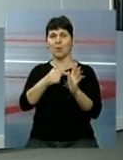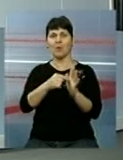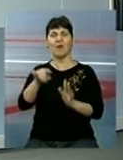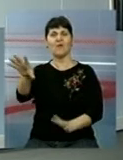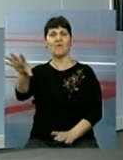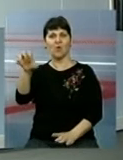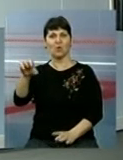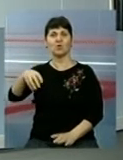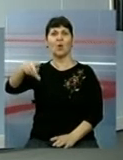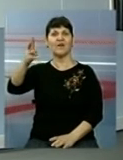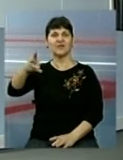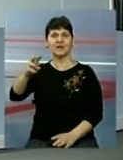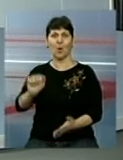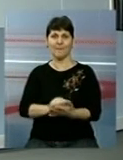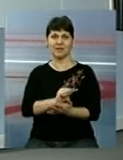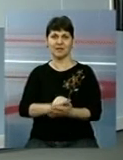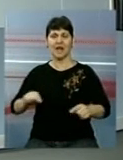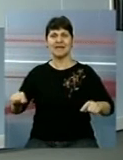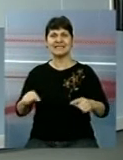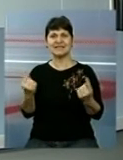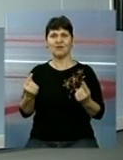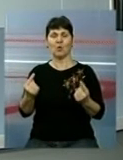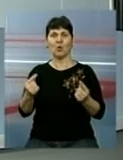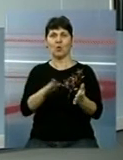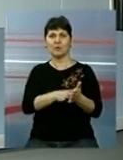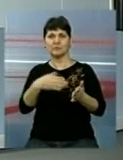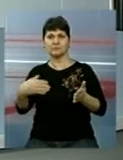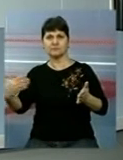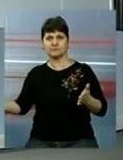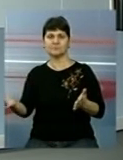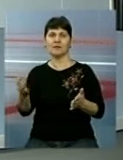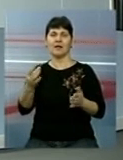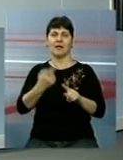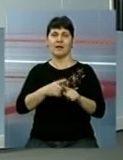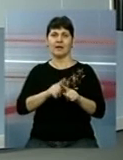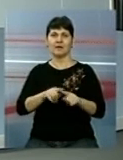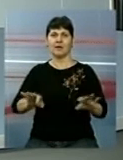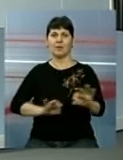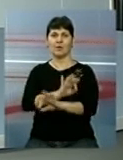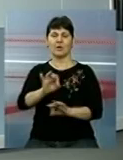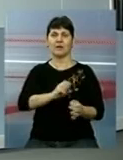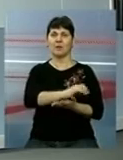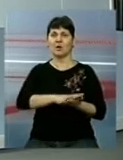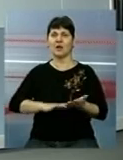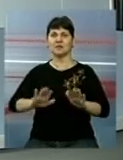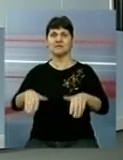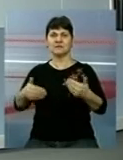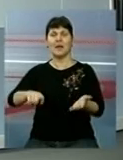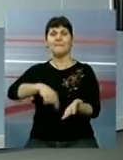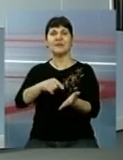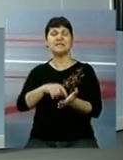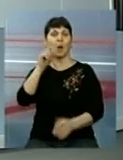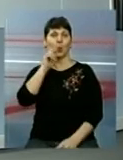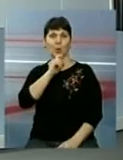фото і відеоматеріалів. З них створять художній каталог та експозицію проекту для подальшої презентації в містах України